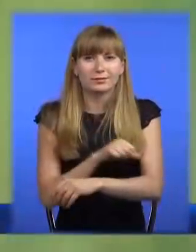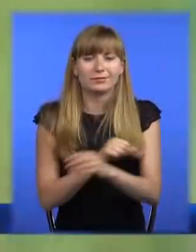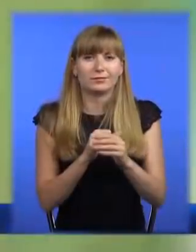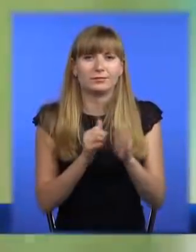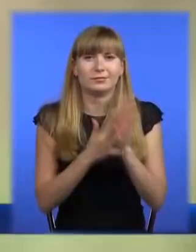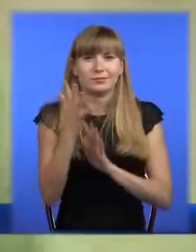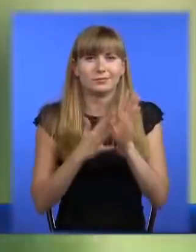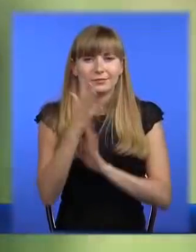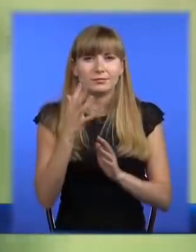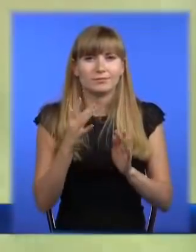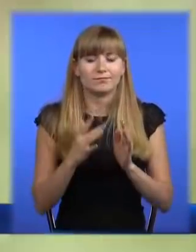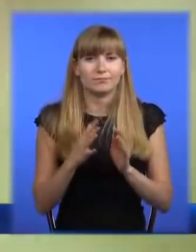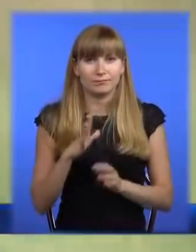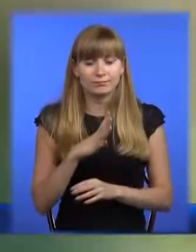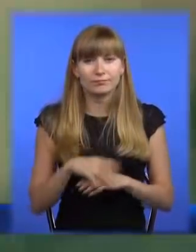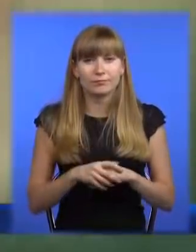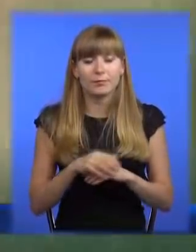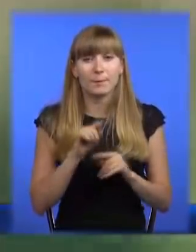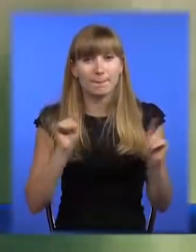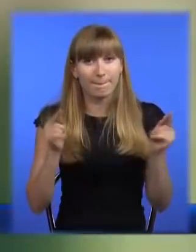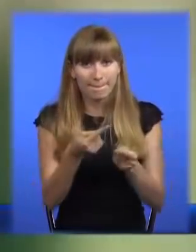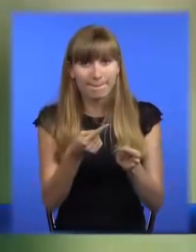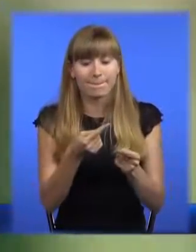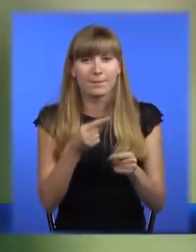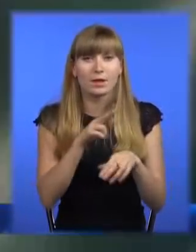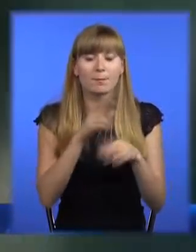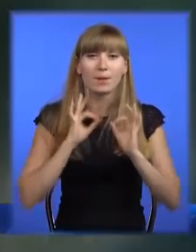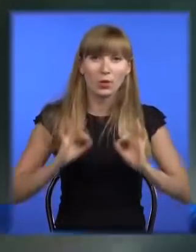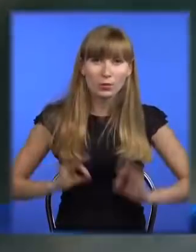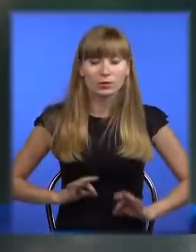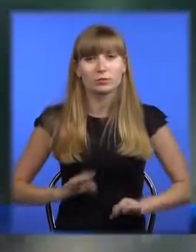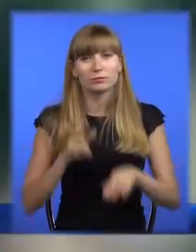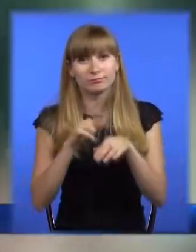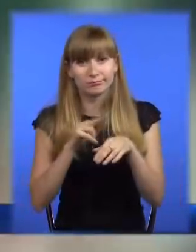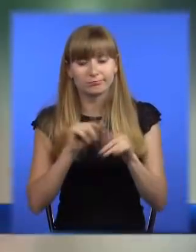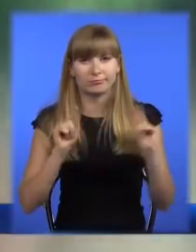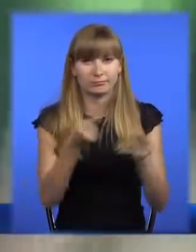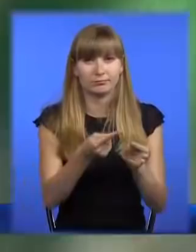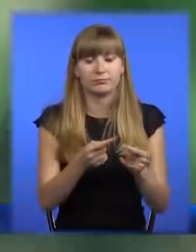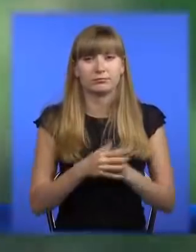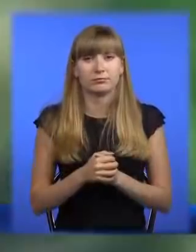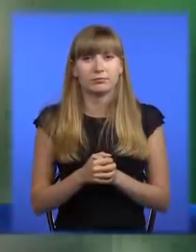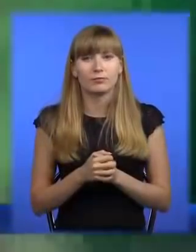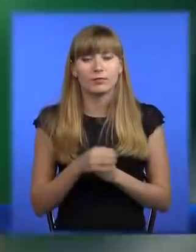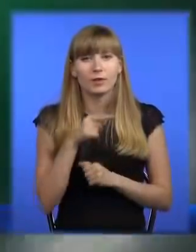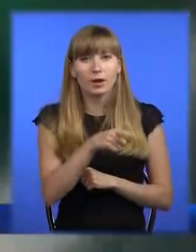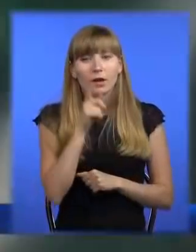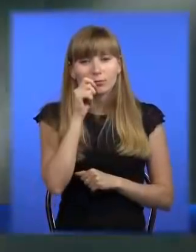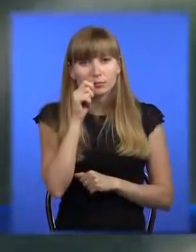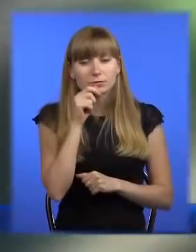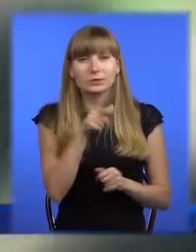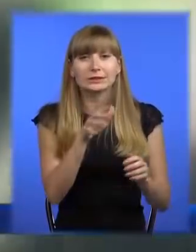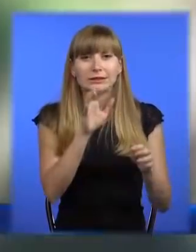проходила у селі Інгулець Широківського району. Порушника затримали співробітники прокуратури та місцевого відділення поліції.